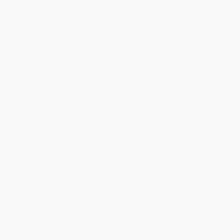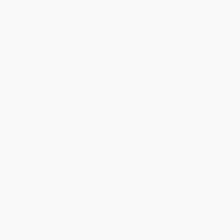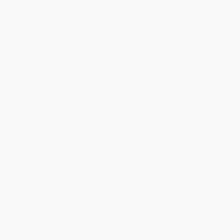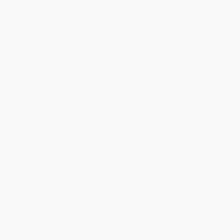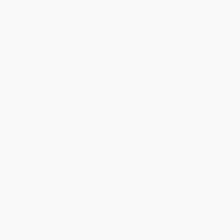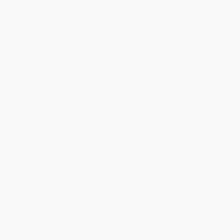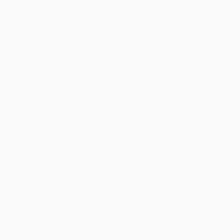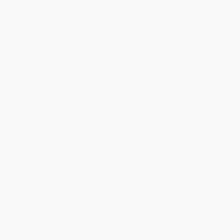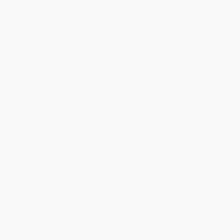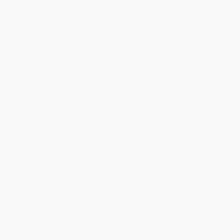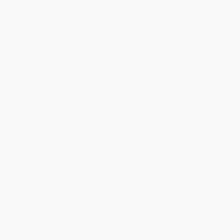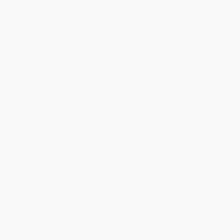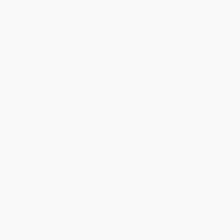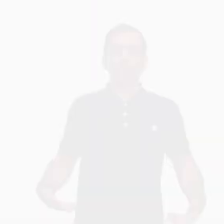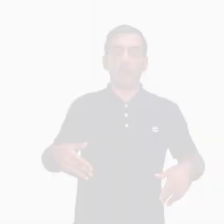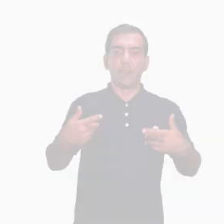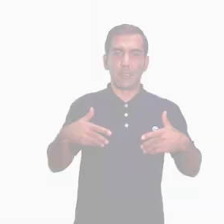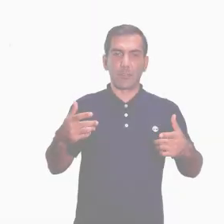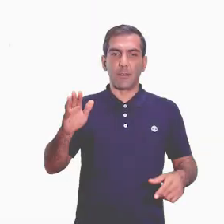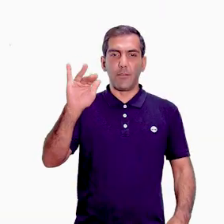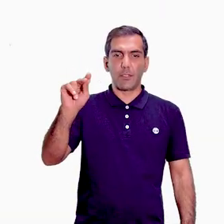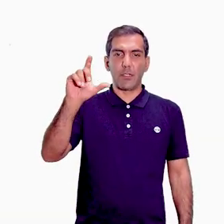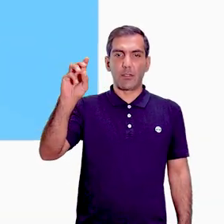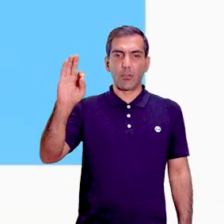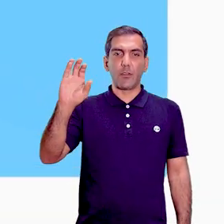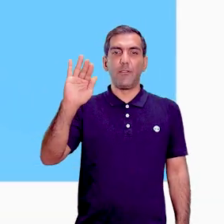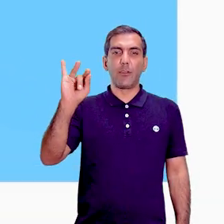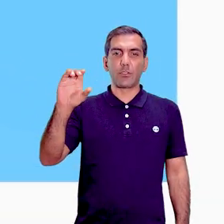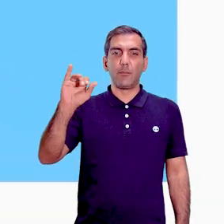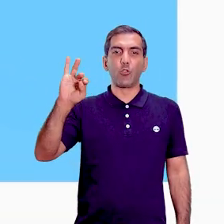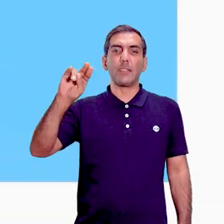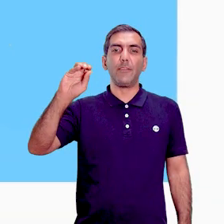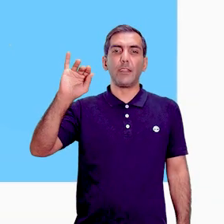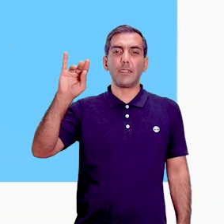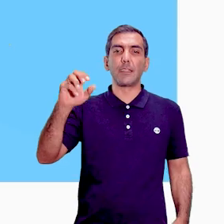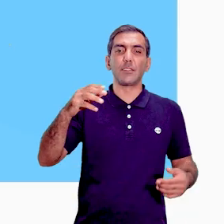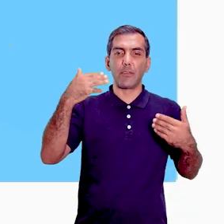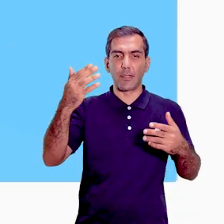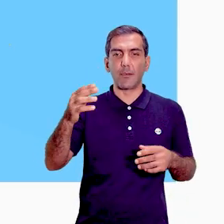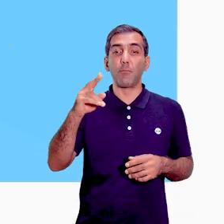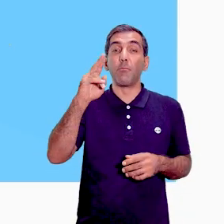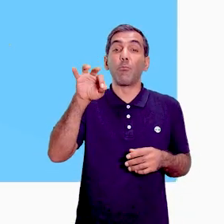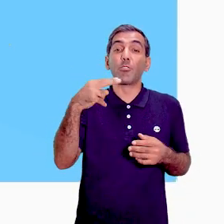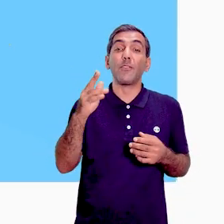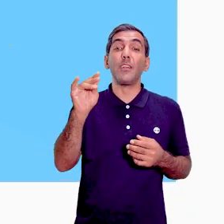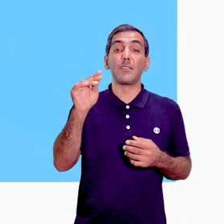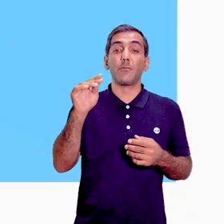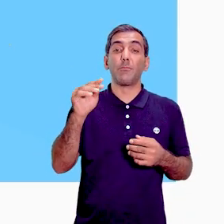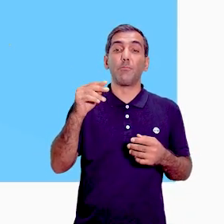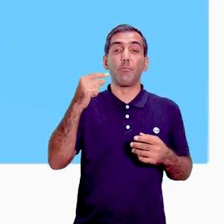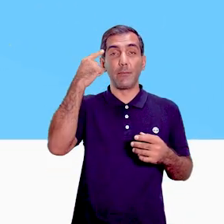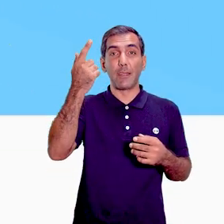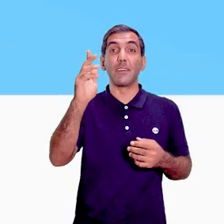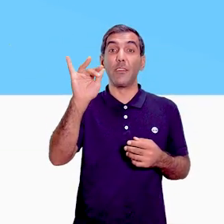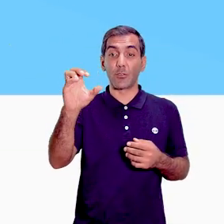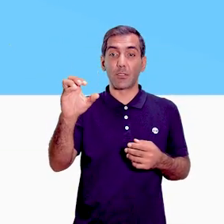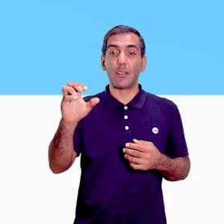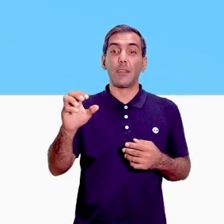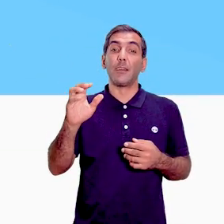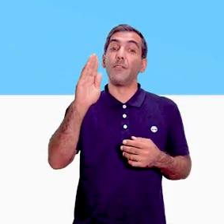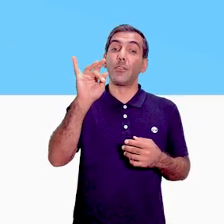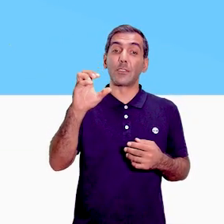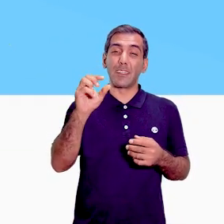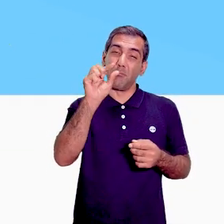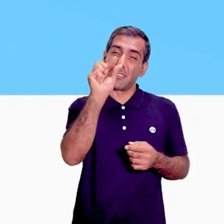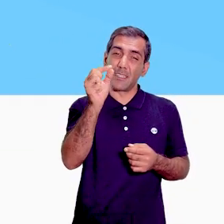Ayıb ve AIDS vardı. Ayıb, adamın immun yetmezçilik virusu. Ayıb diýilende virus